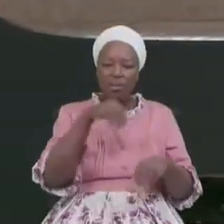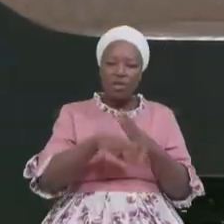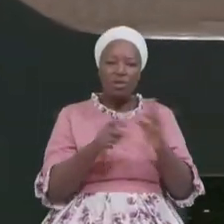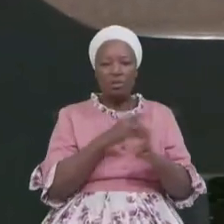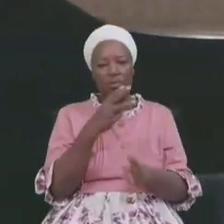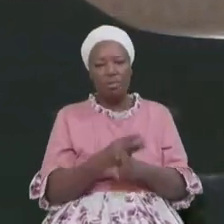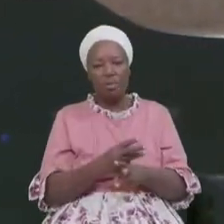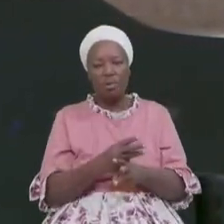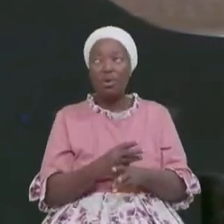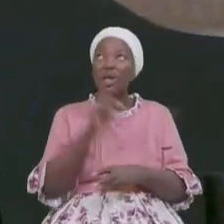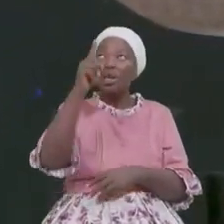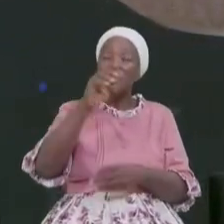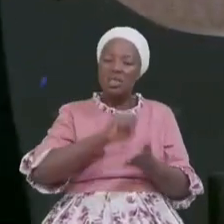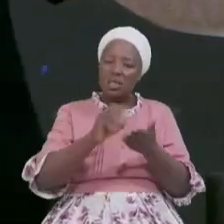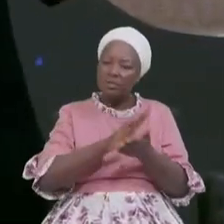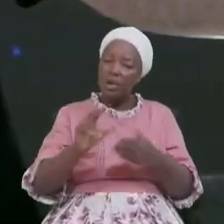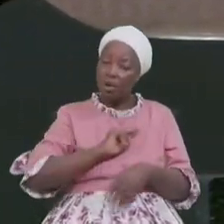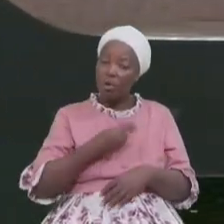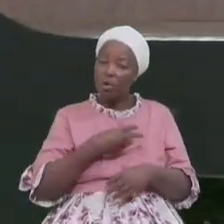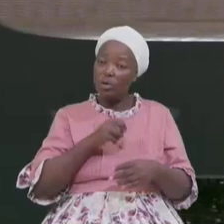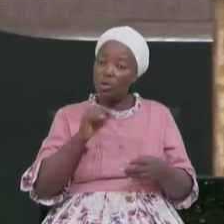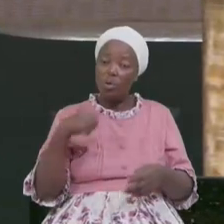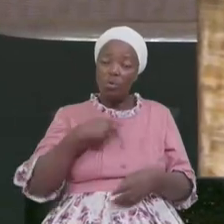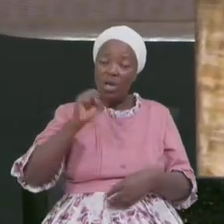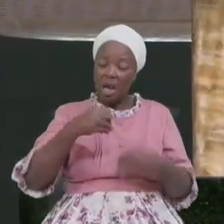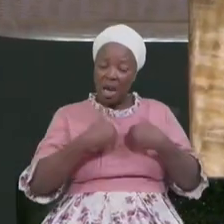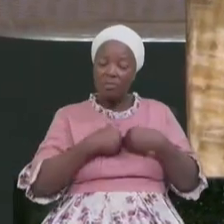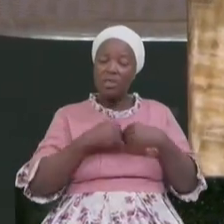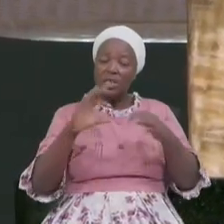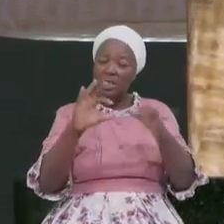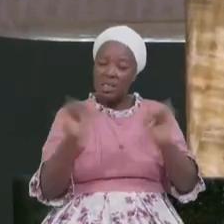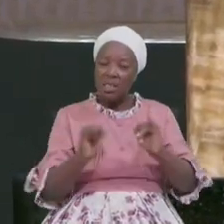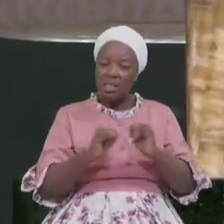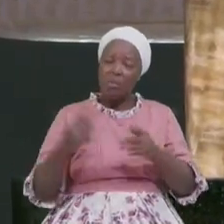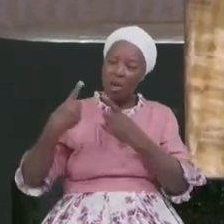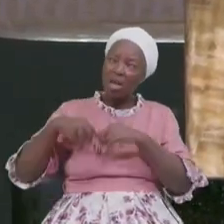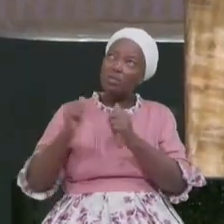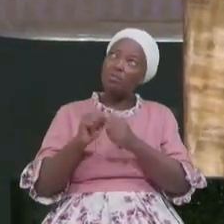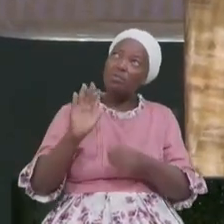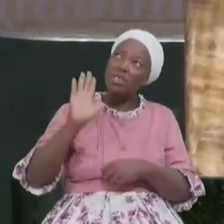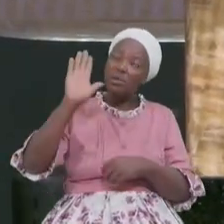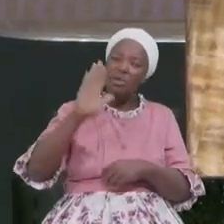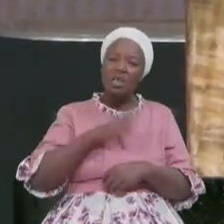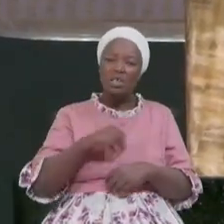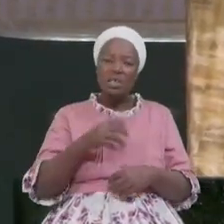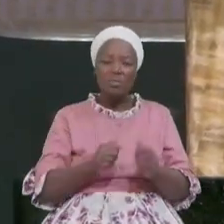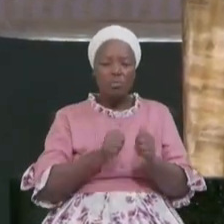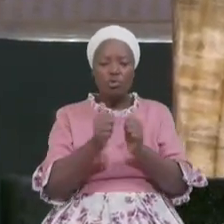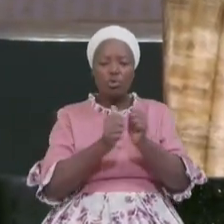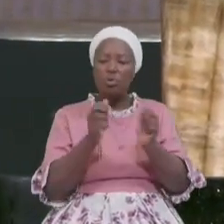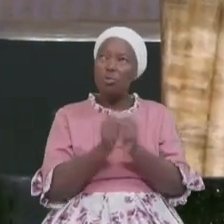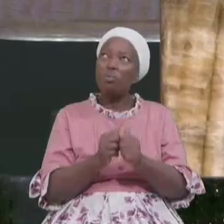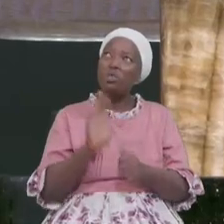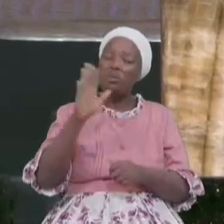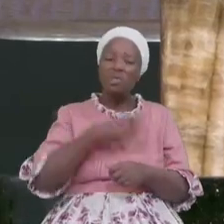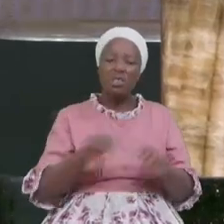Il nous sanctifie afin que nous ayons le même cœur avec lui, la même poursuite avec lui, la même